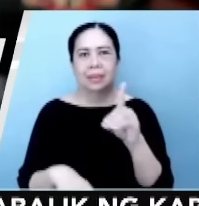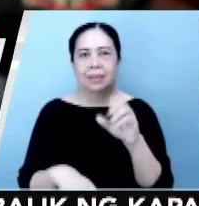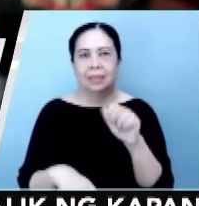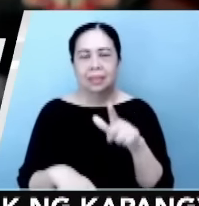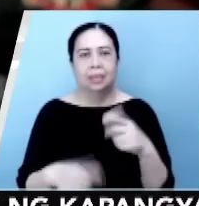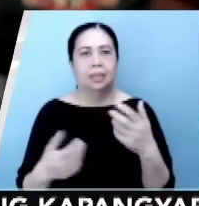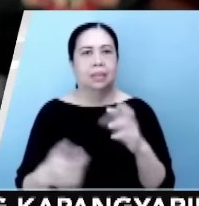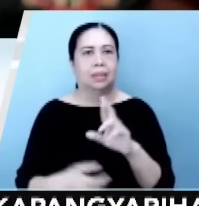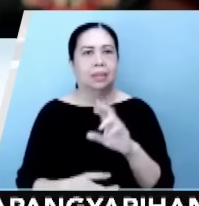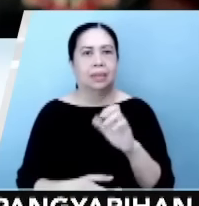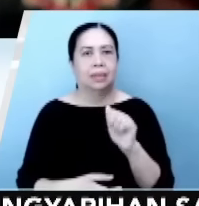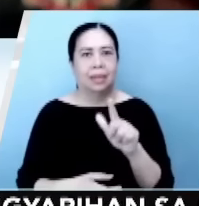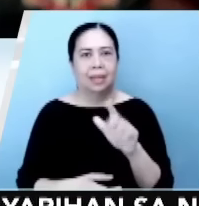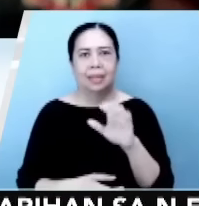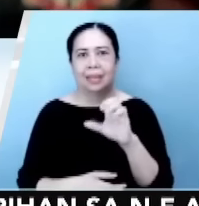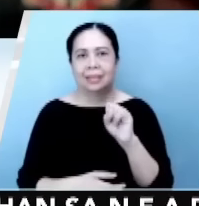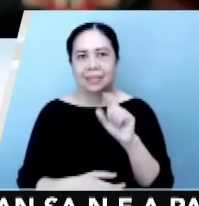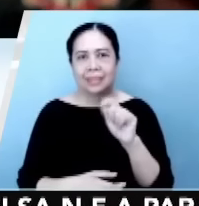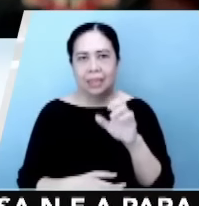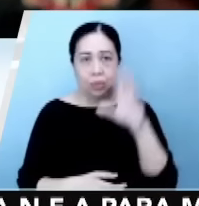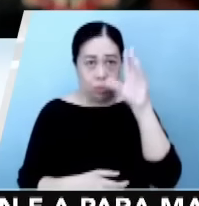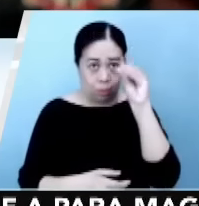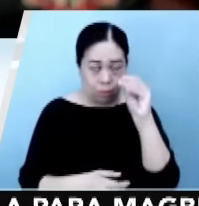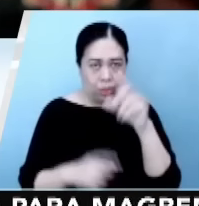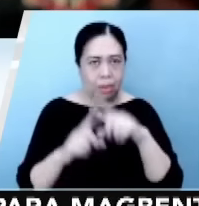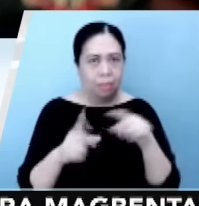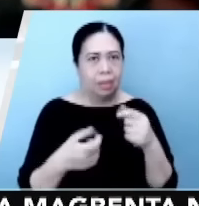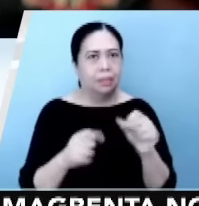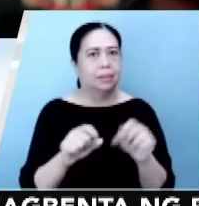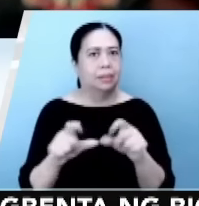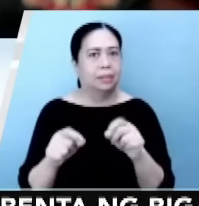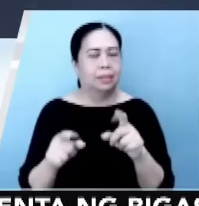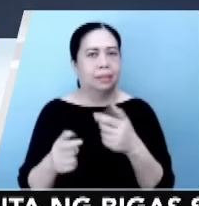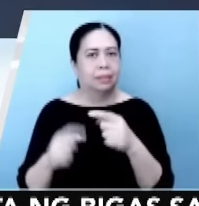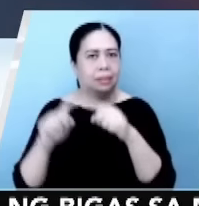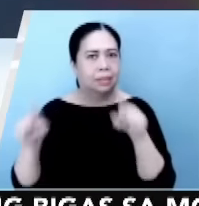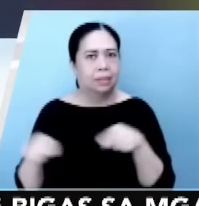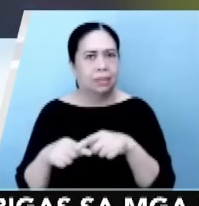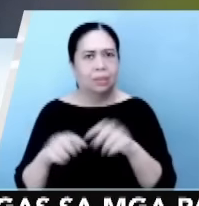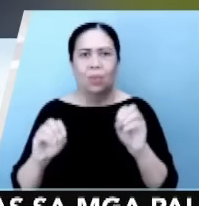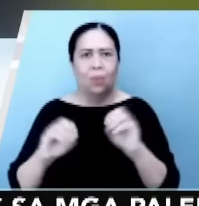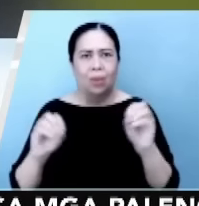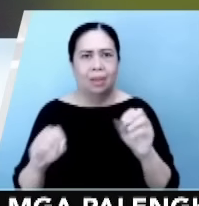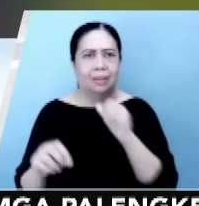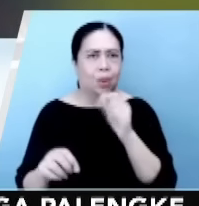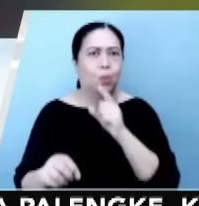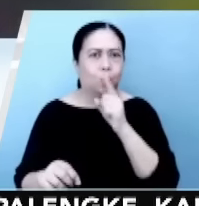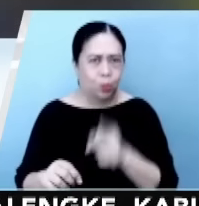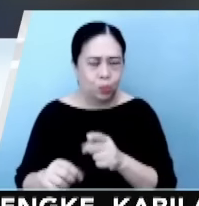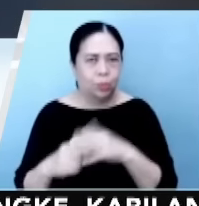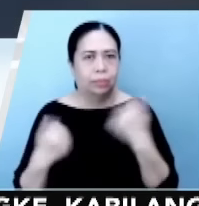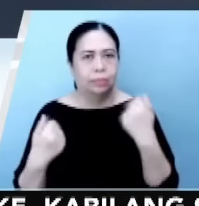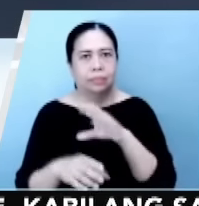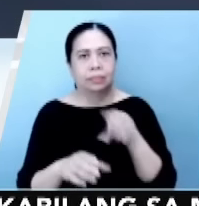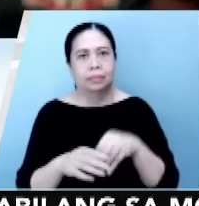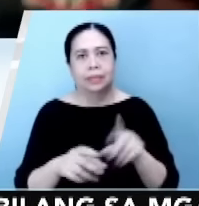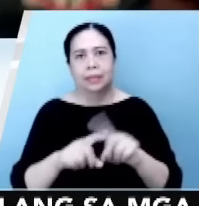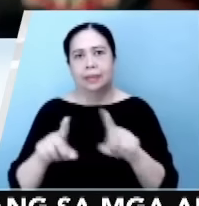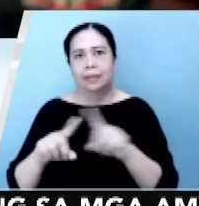property yung lalaki. Pero yung mga binibenta niyang property is non-existing. Bukod dito, sabit sila sa iba pang estafa